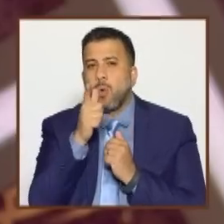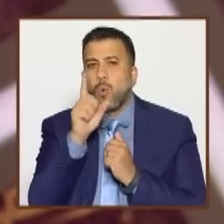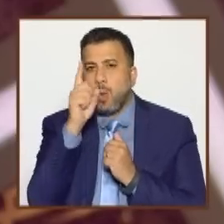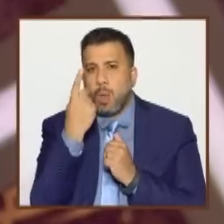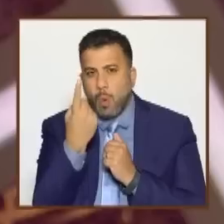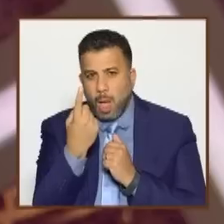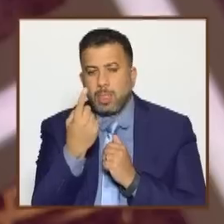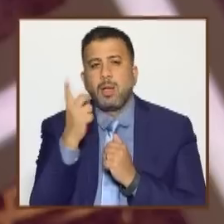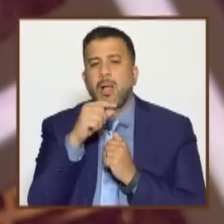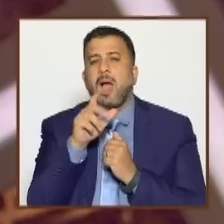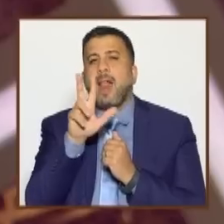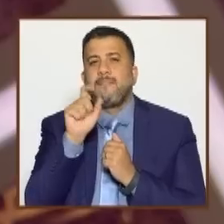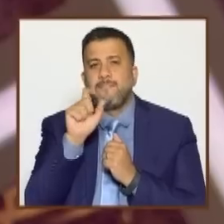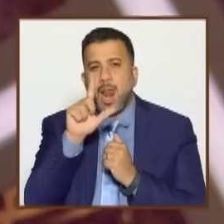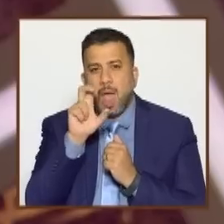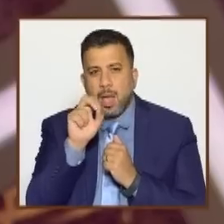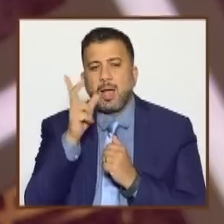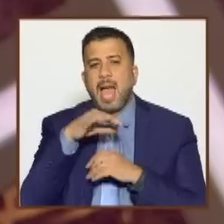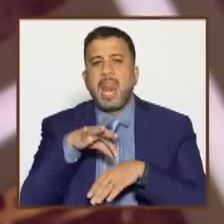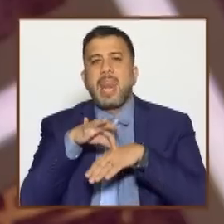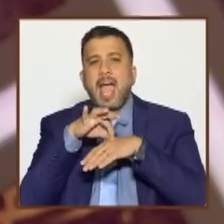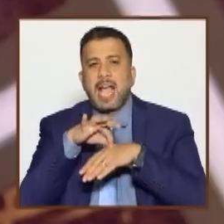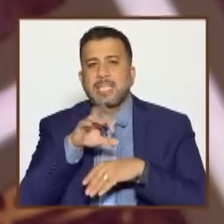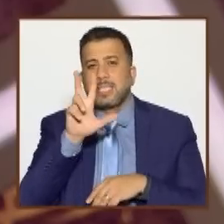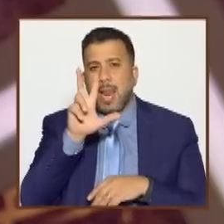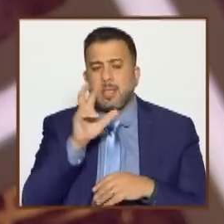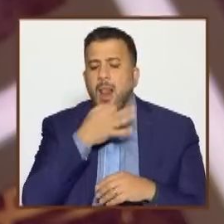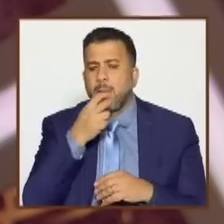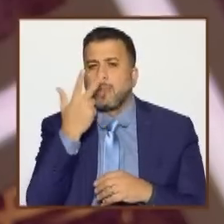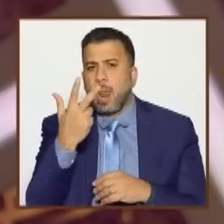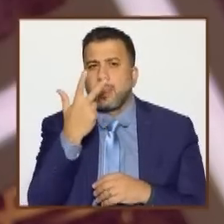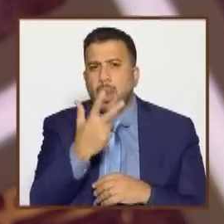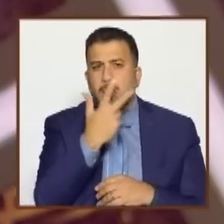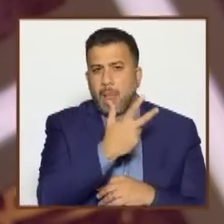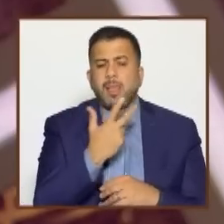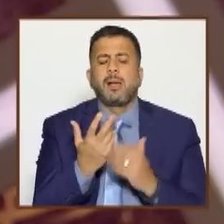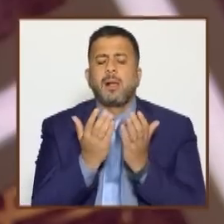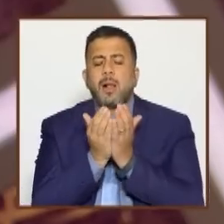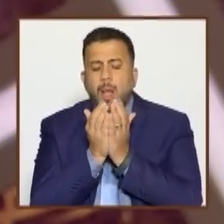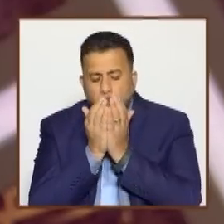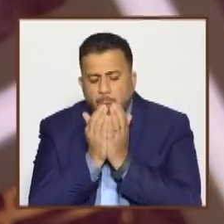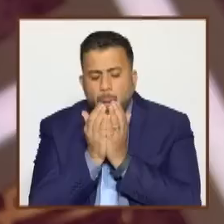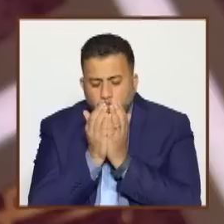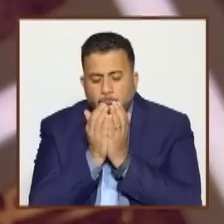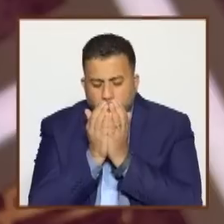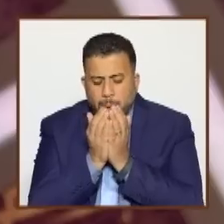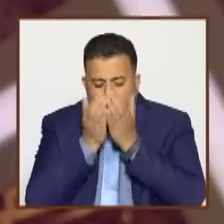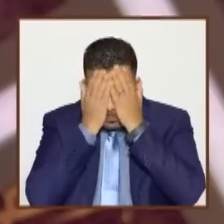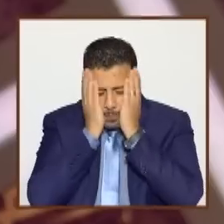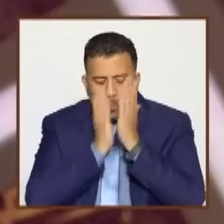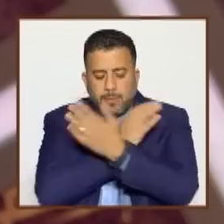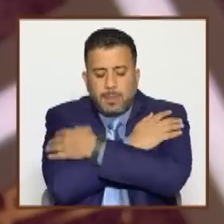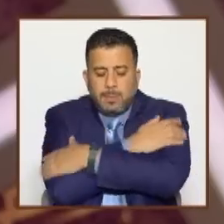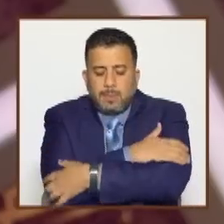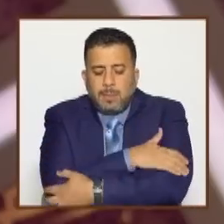القواقل هذه 3، كل سورة 3 مرات، وينفث في كفيه ويمسح سائر